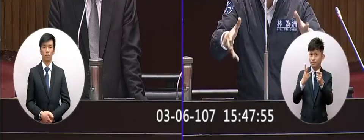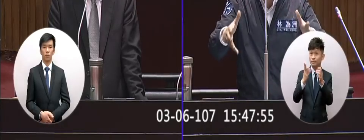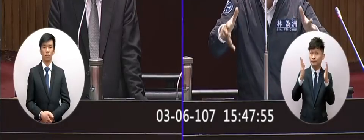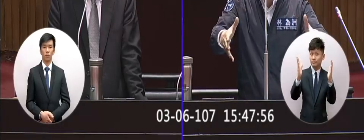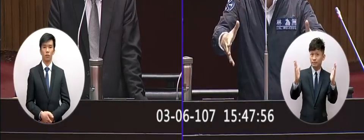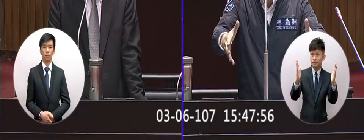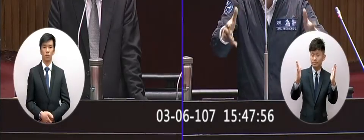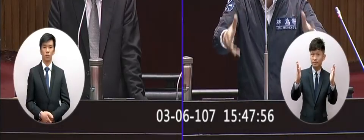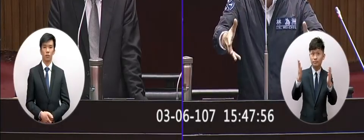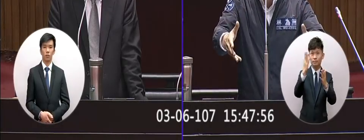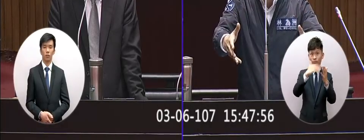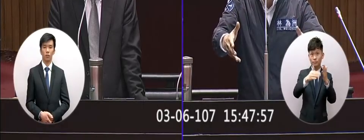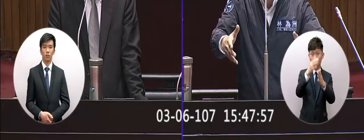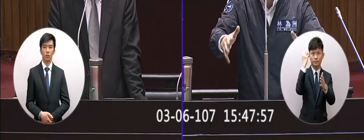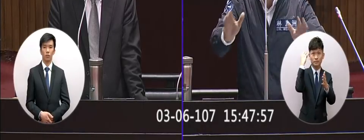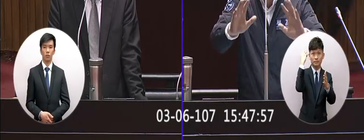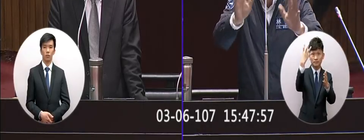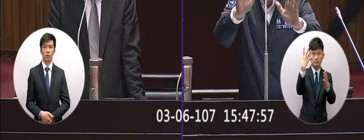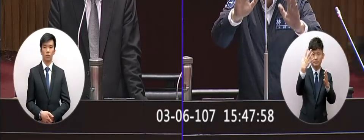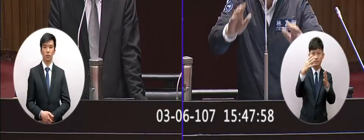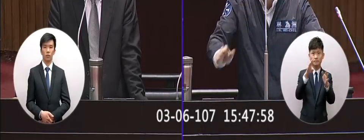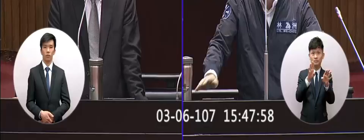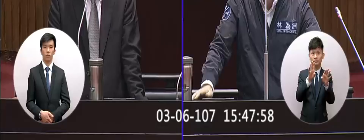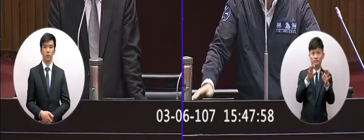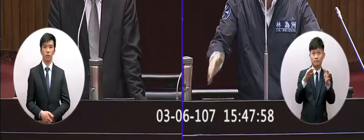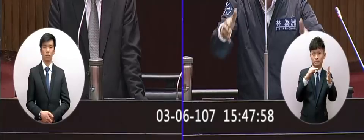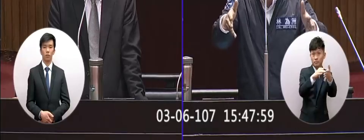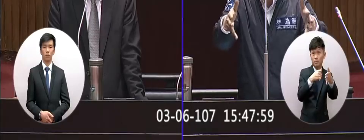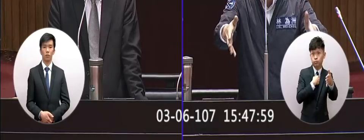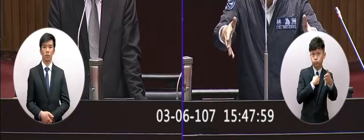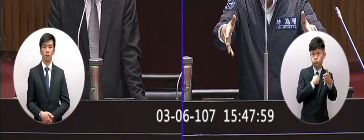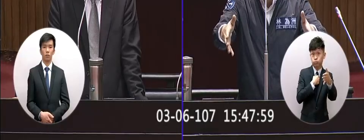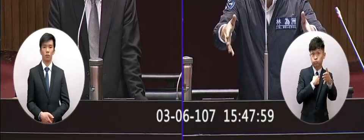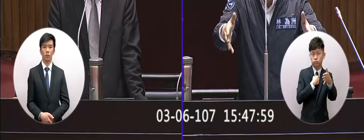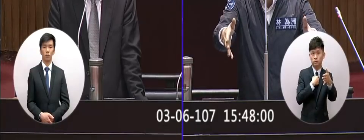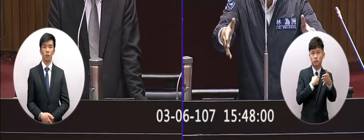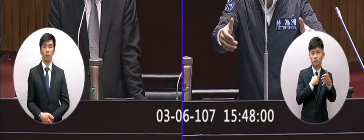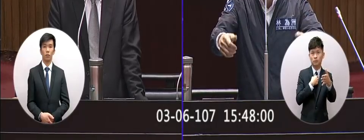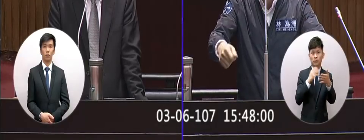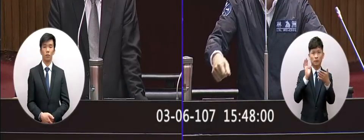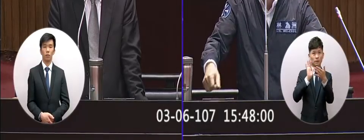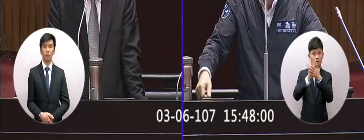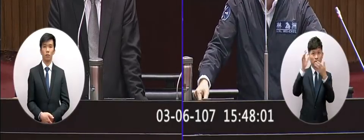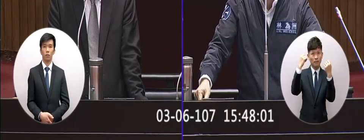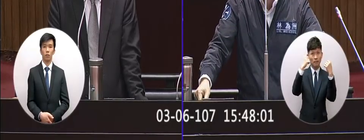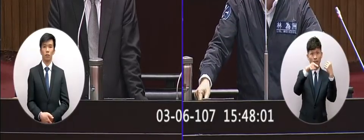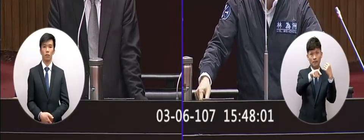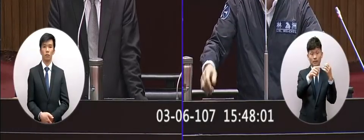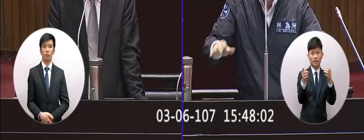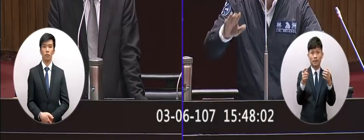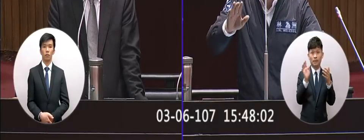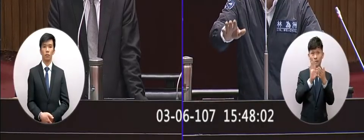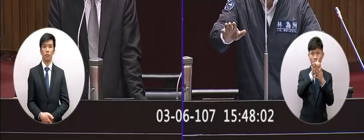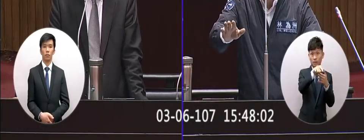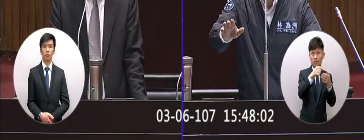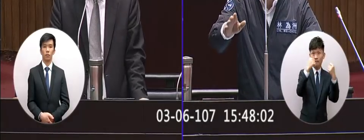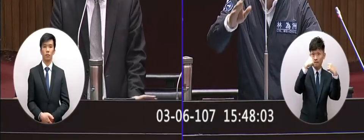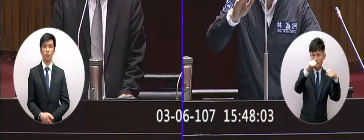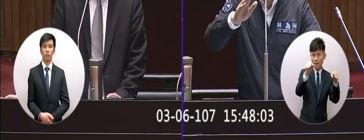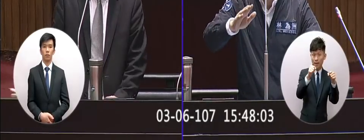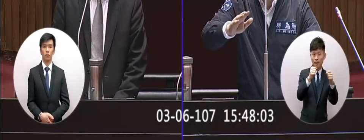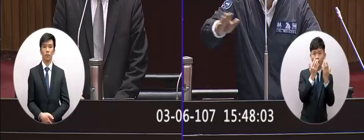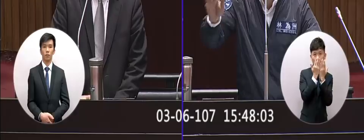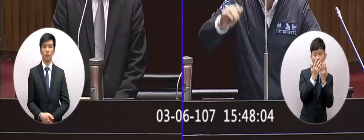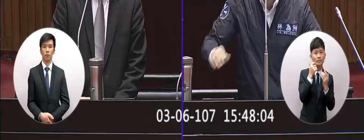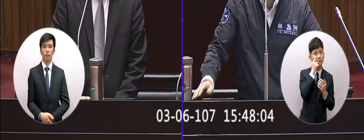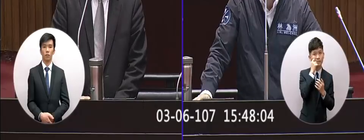概新学校里面注册的学生，他没有办法在他将来要毕业的学校就学了。这个在我们那